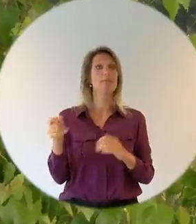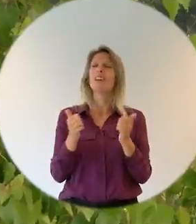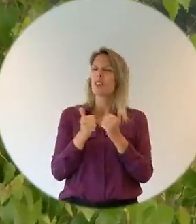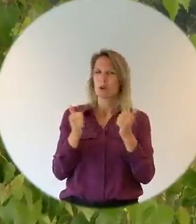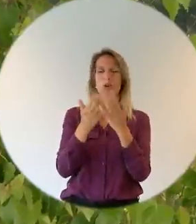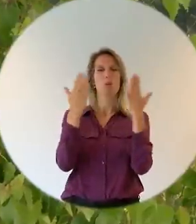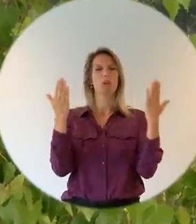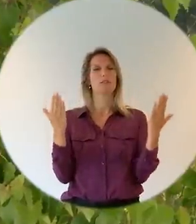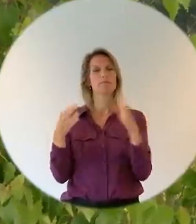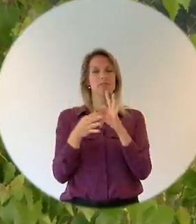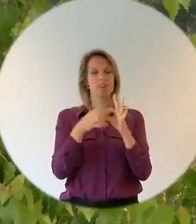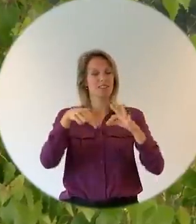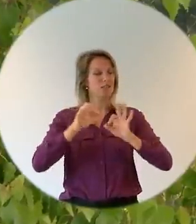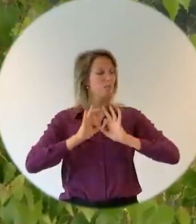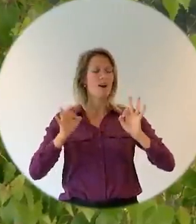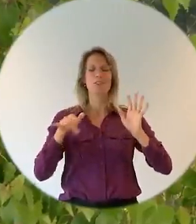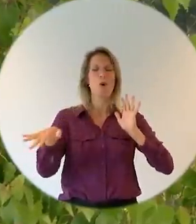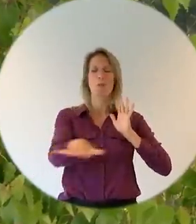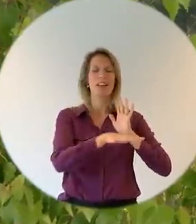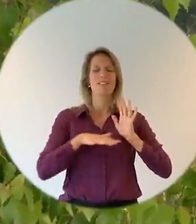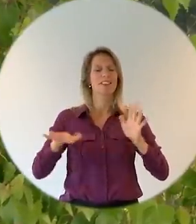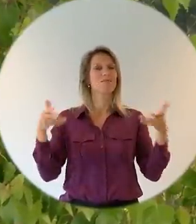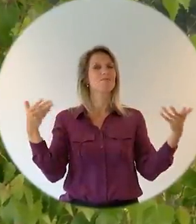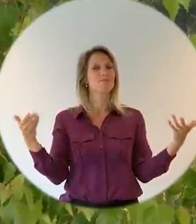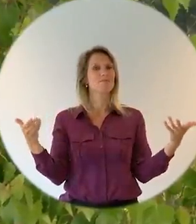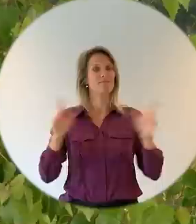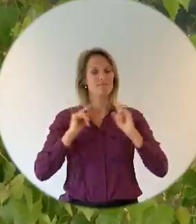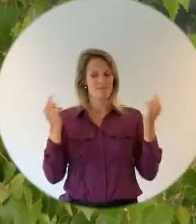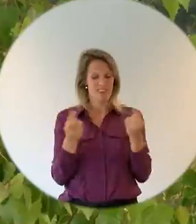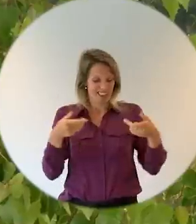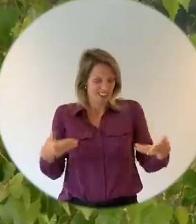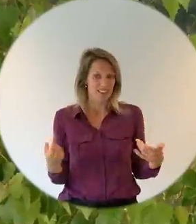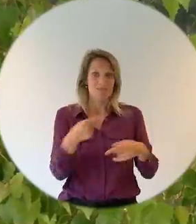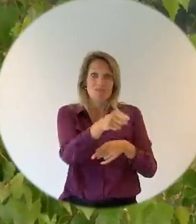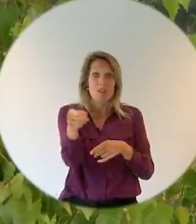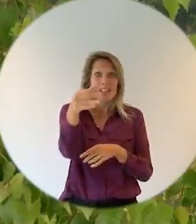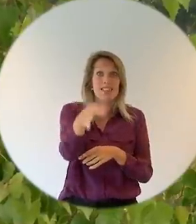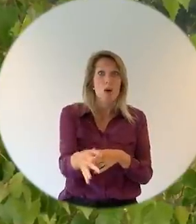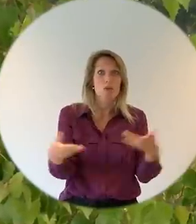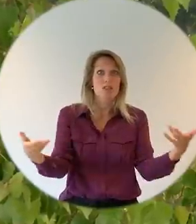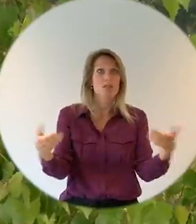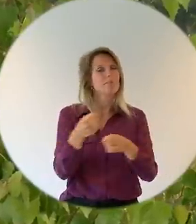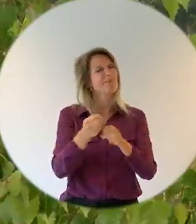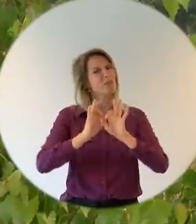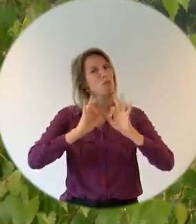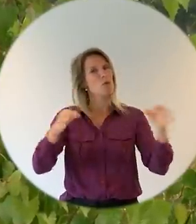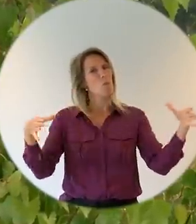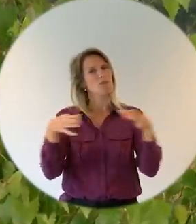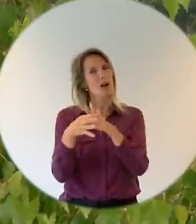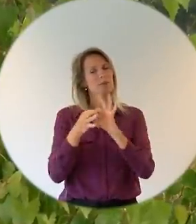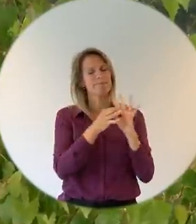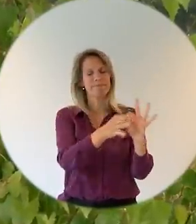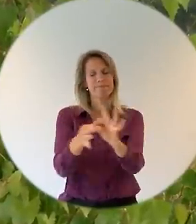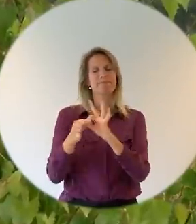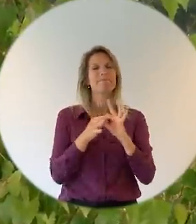Goedemorgen. Vanuit deze prachtige omgeving, wij hier, jullie thuis, is het mooi om met elkaar verbonden te zijn.